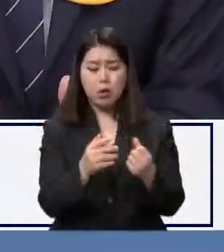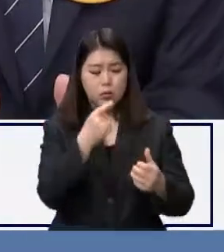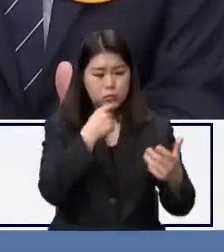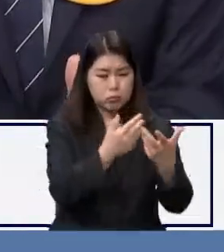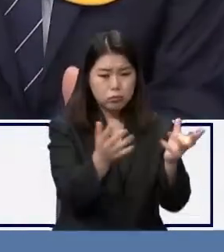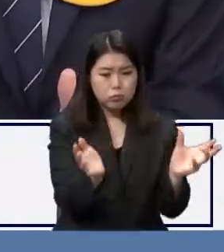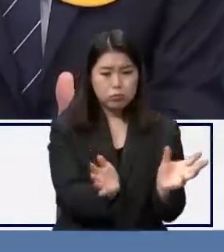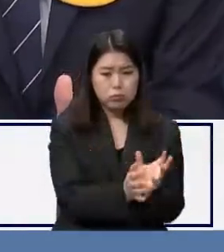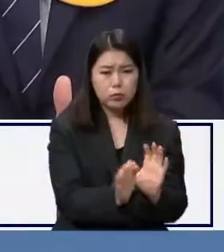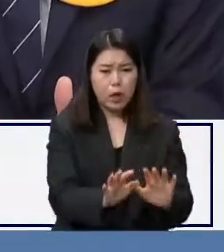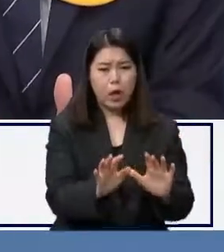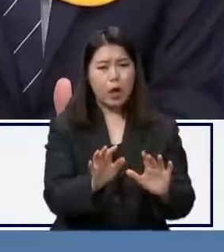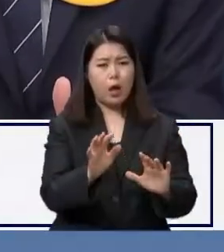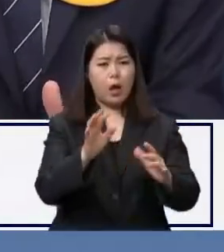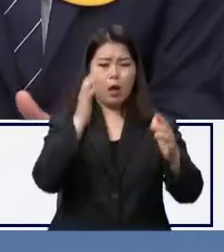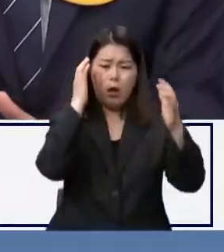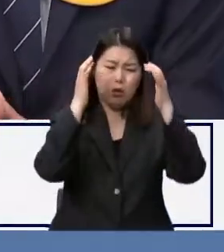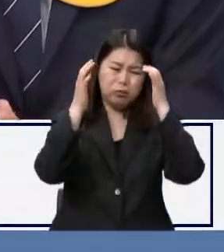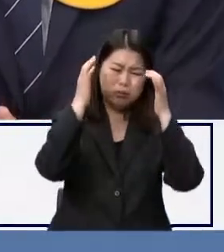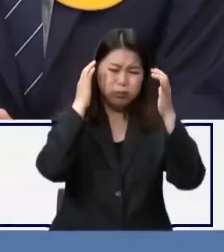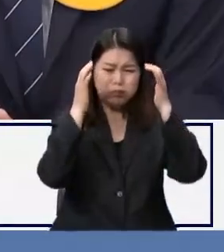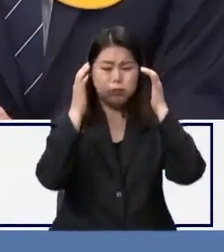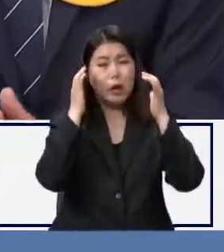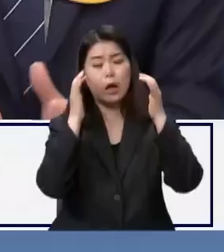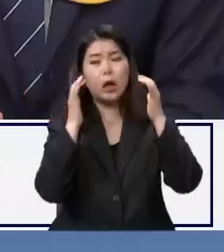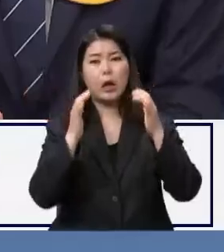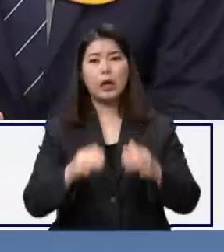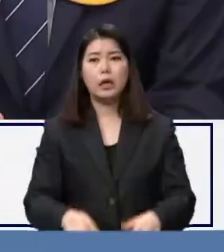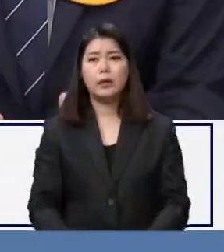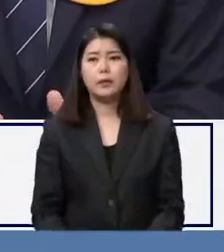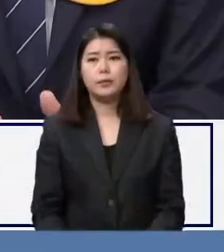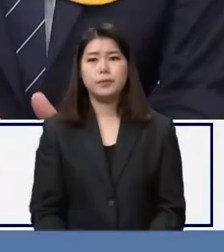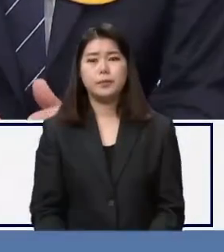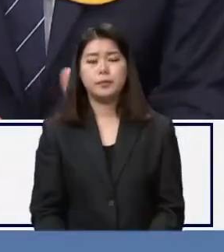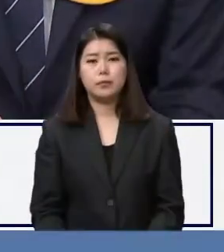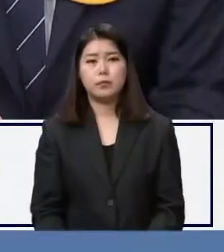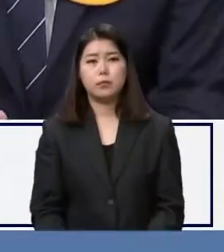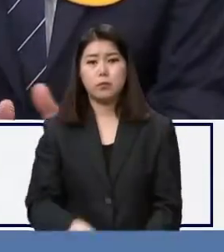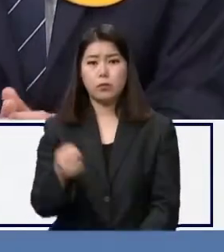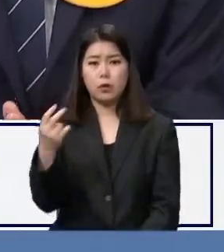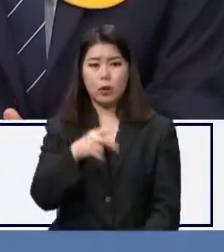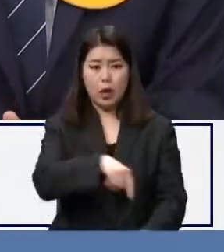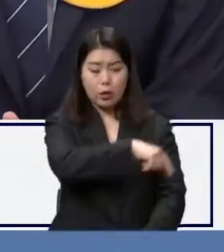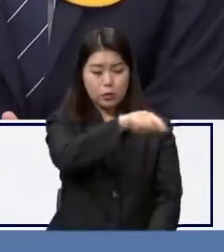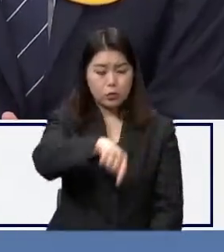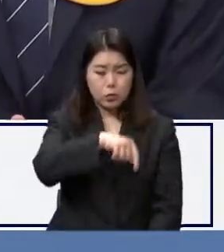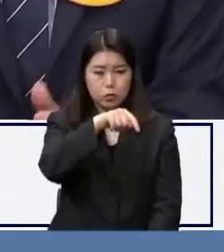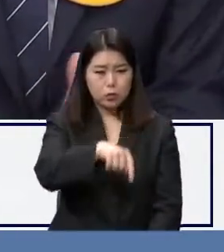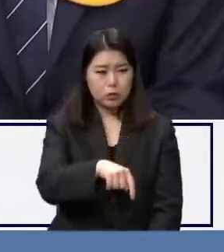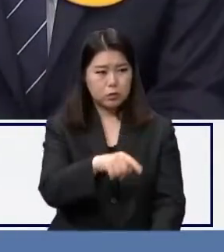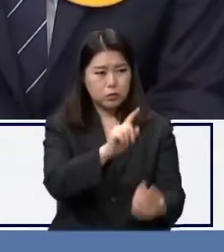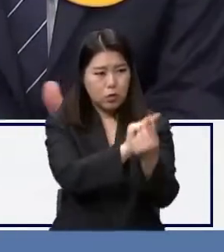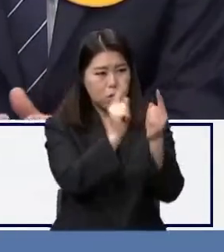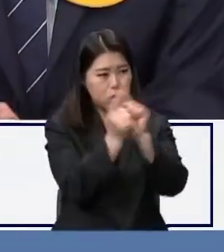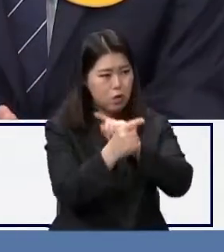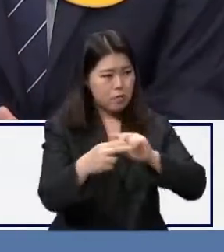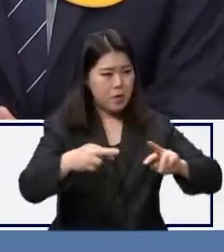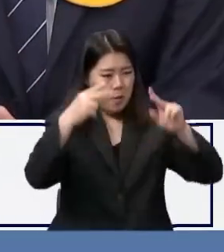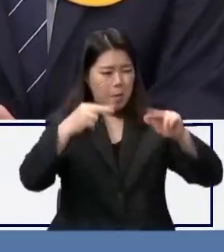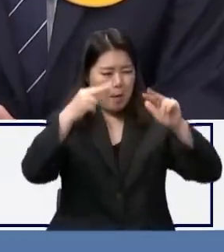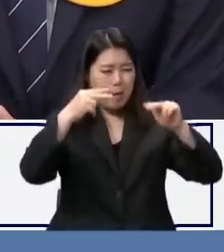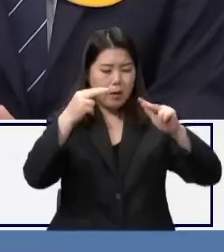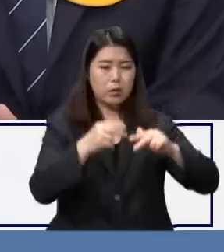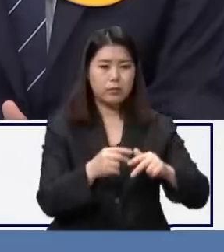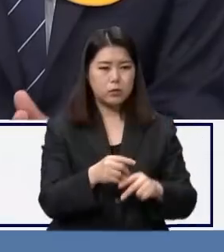되게 엉망이 되어가고 있는 것처럼 보여지고 내부에서는 아주 적대적인 언어로 이견조차 말하지 못하는